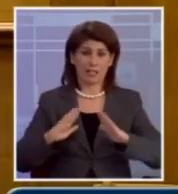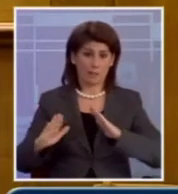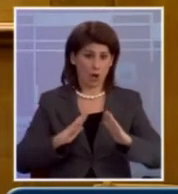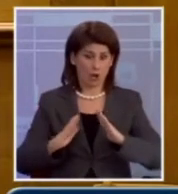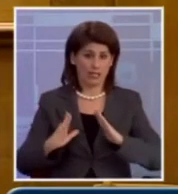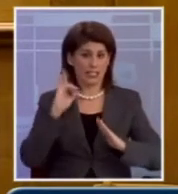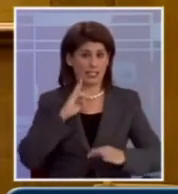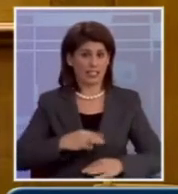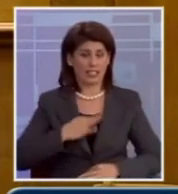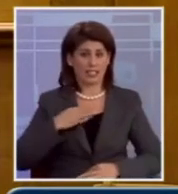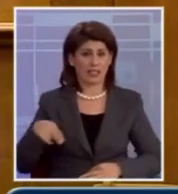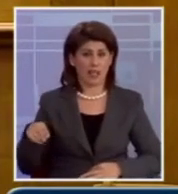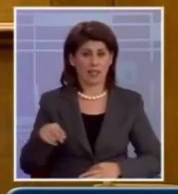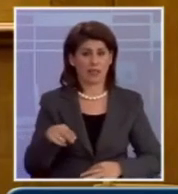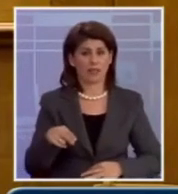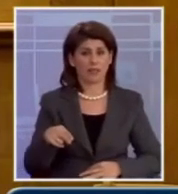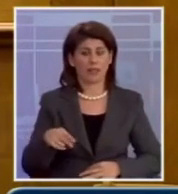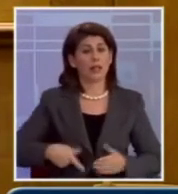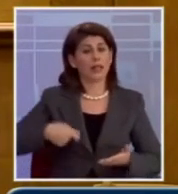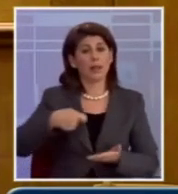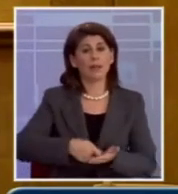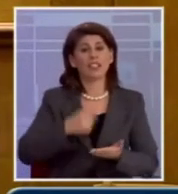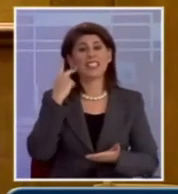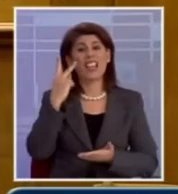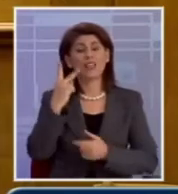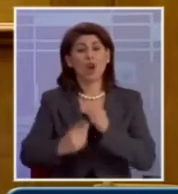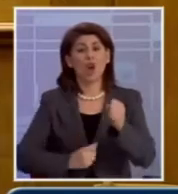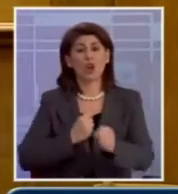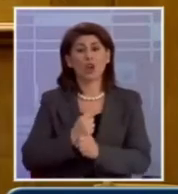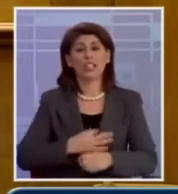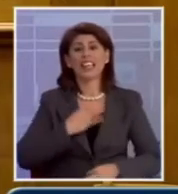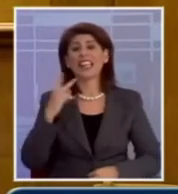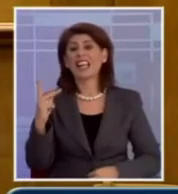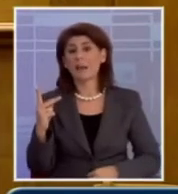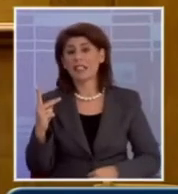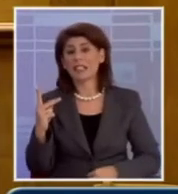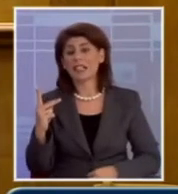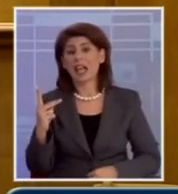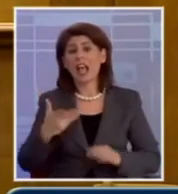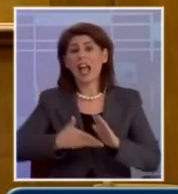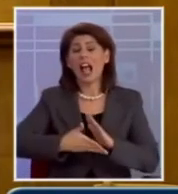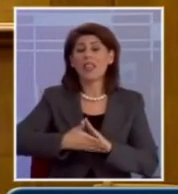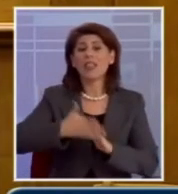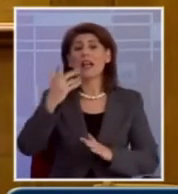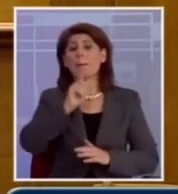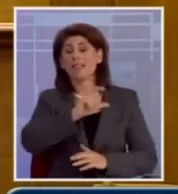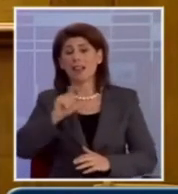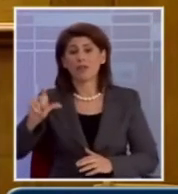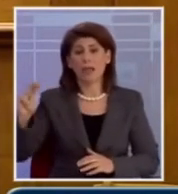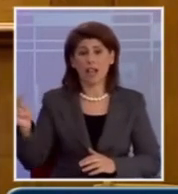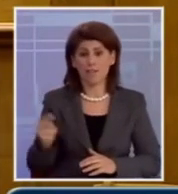κύριοι συνάδελφοι, να πληρώσει για 2 χρόνια, κύριε Κρεμαστινέ, 15 εκατομμύρια